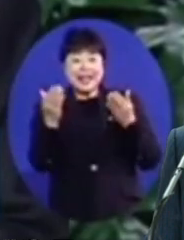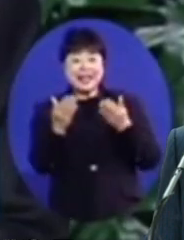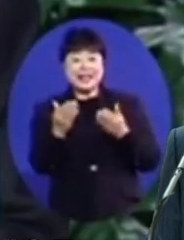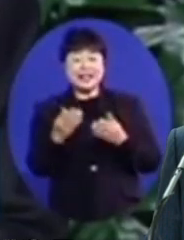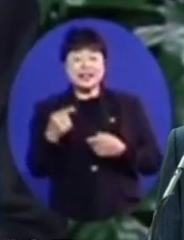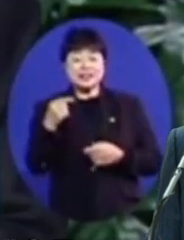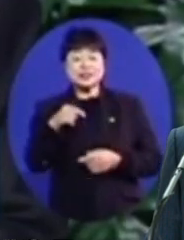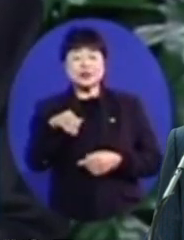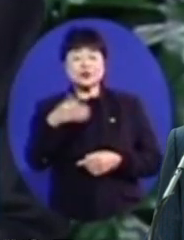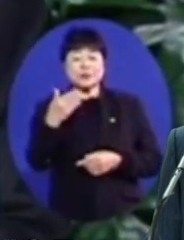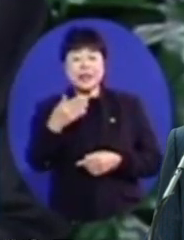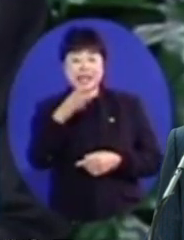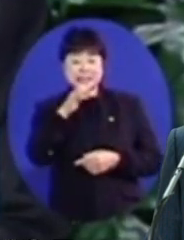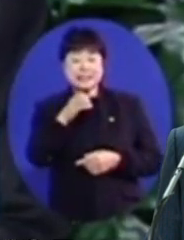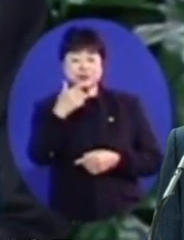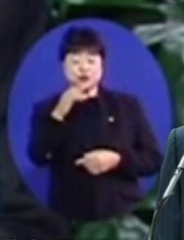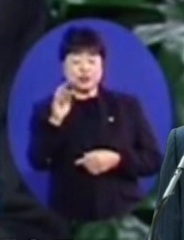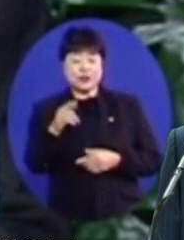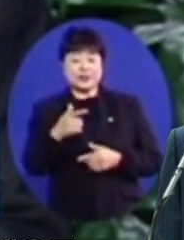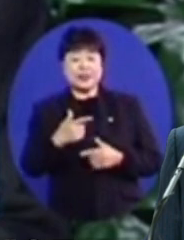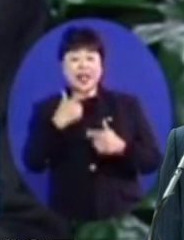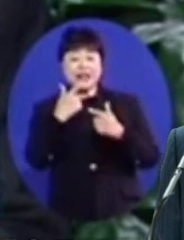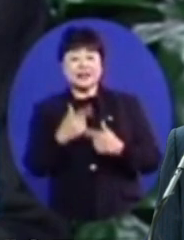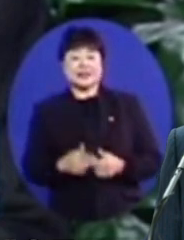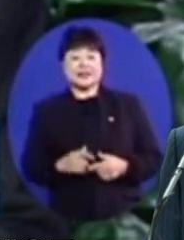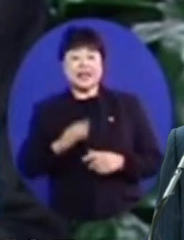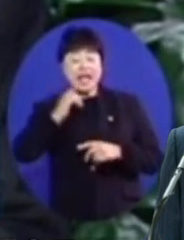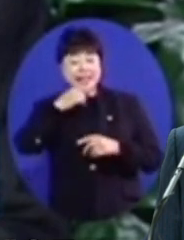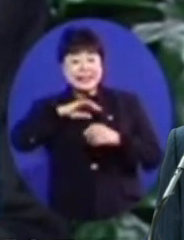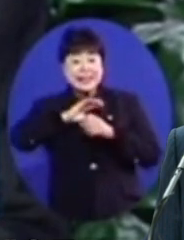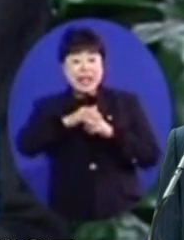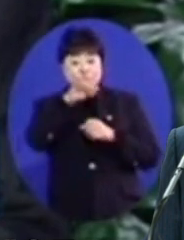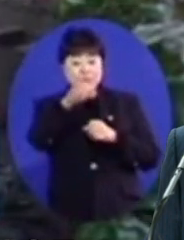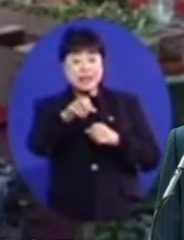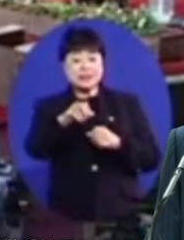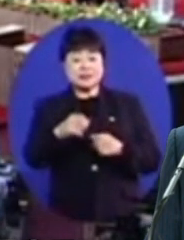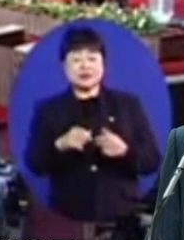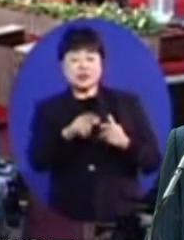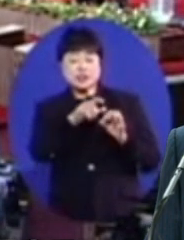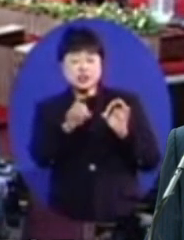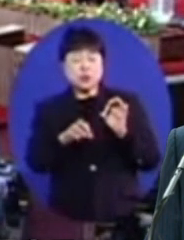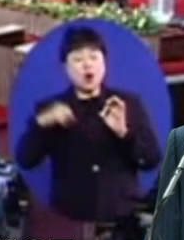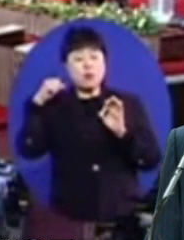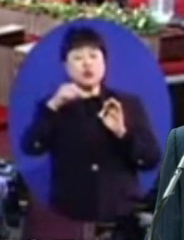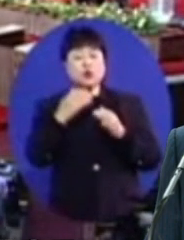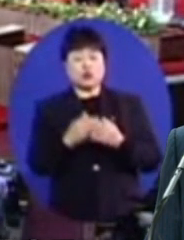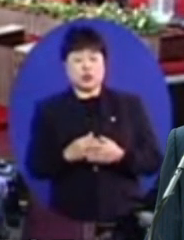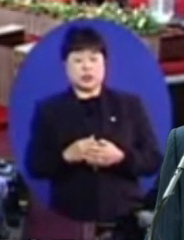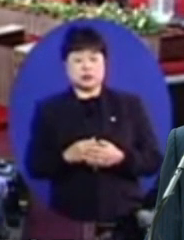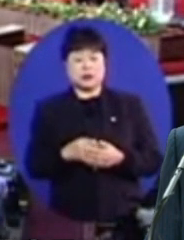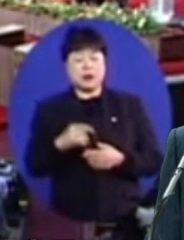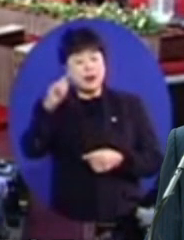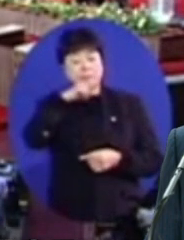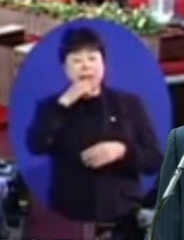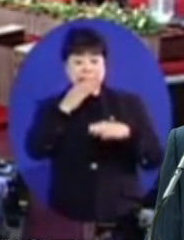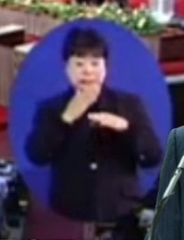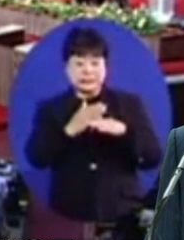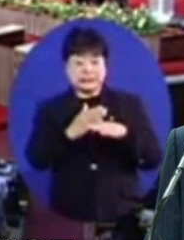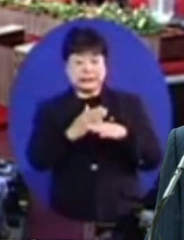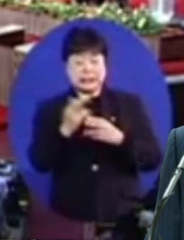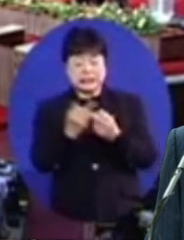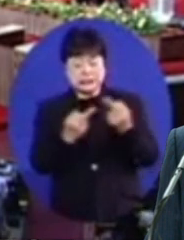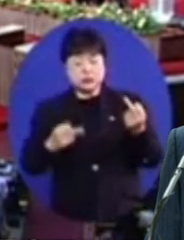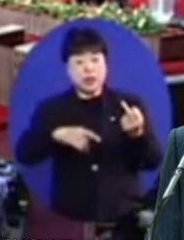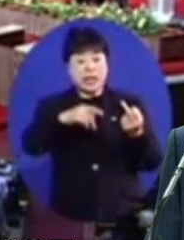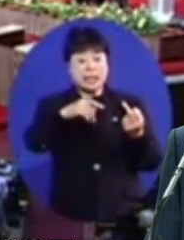1946년 대구에서 발생한 10월 폭동 이후 빨치산들이 깊은 산속으로 들어가서 게릴라